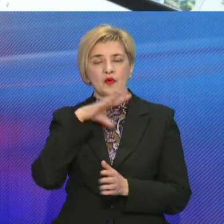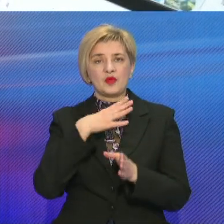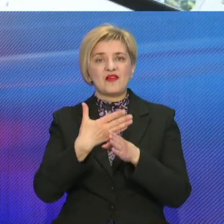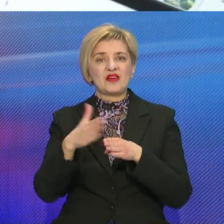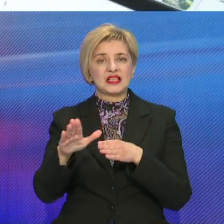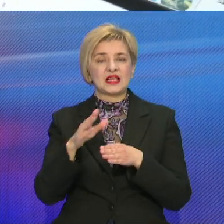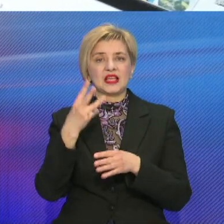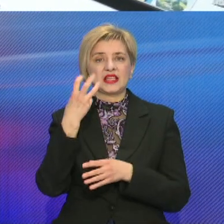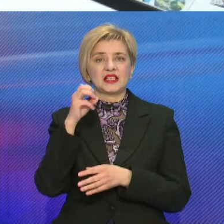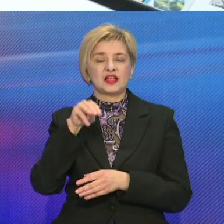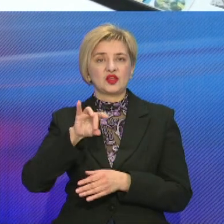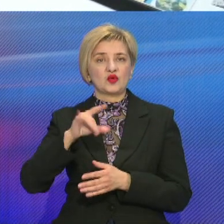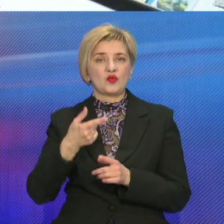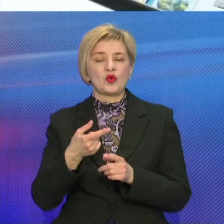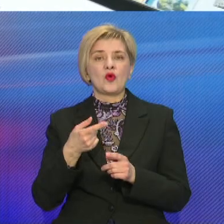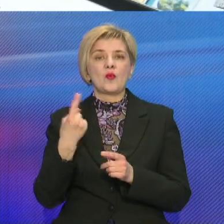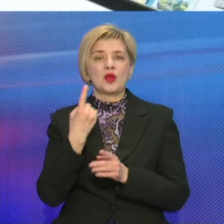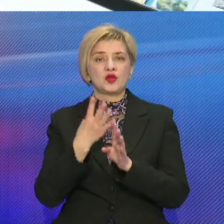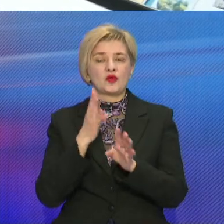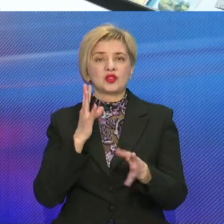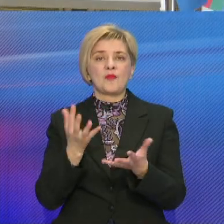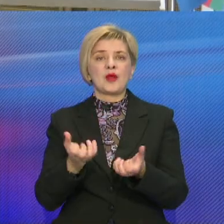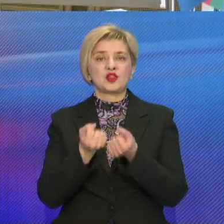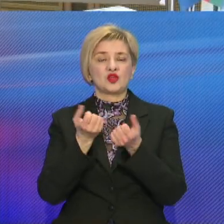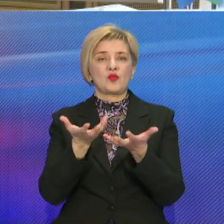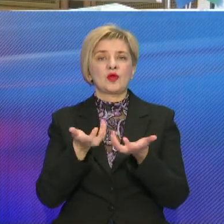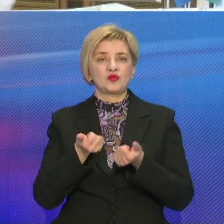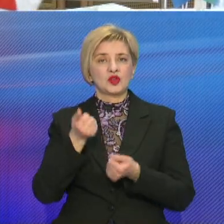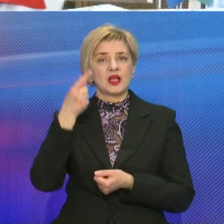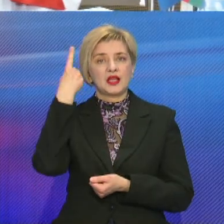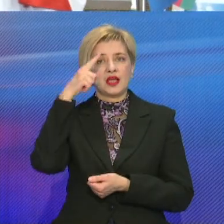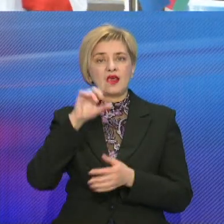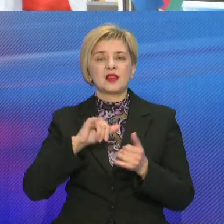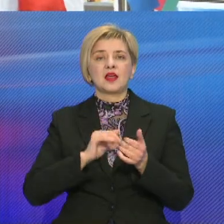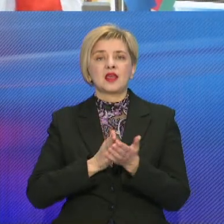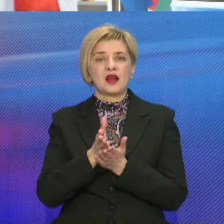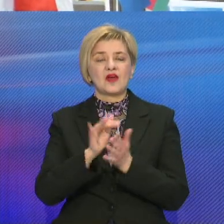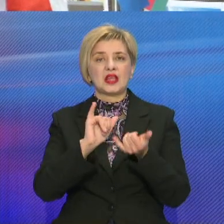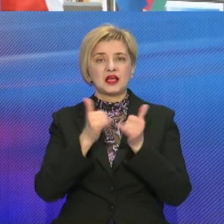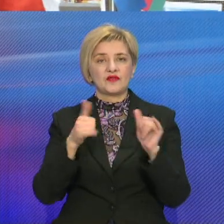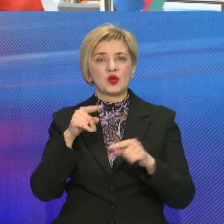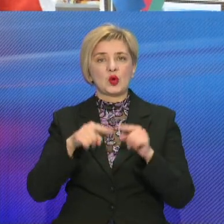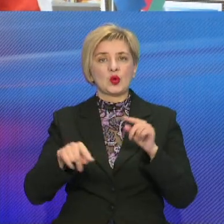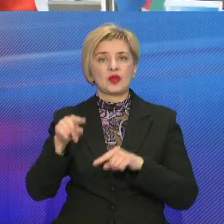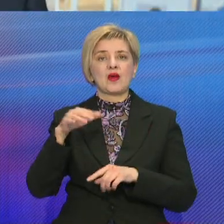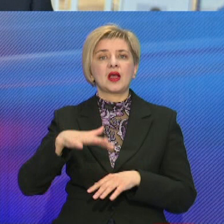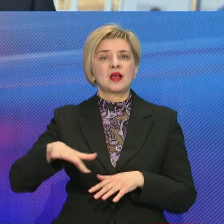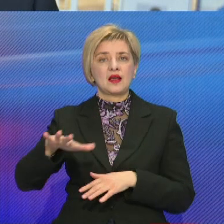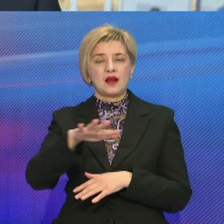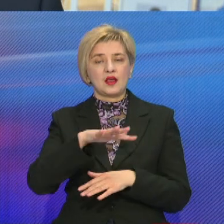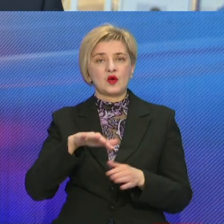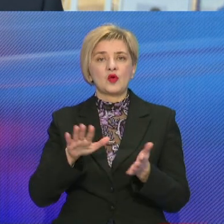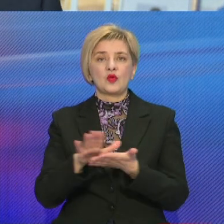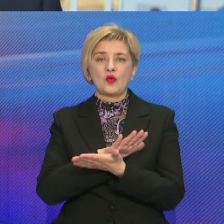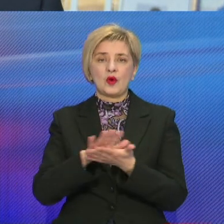тысяч рублей. У первую чергу поддержку отримовывали идеи, накированные на развитие родного краю, доброупорядкование территорий.